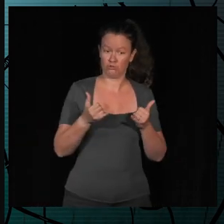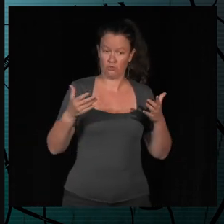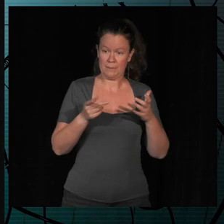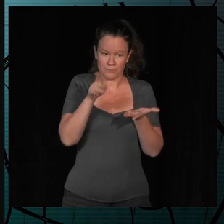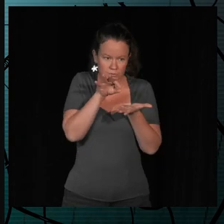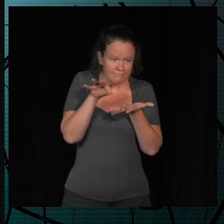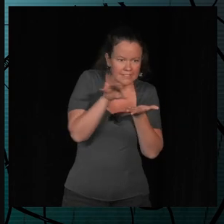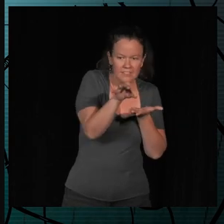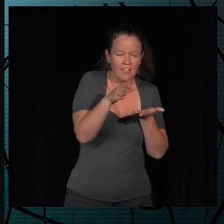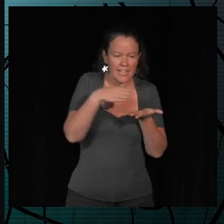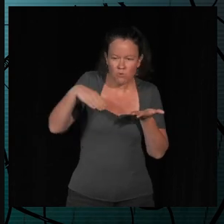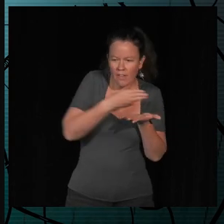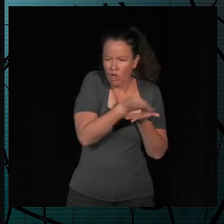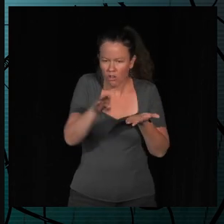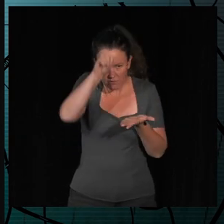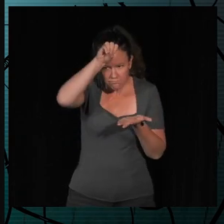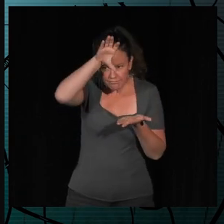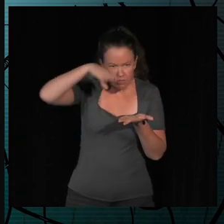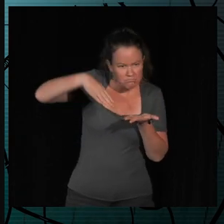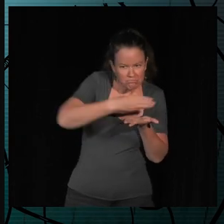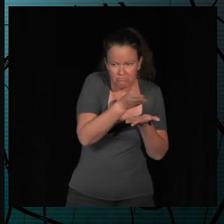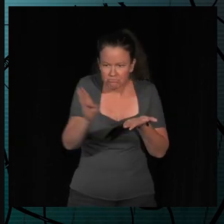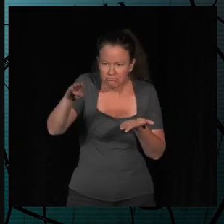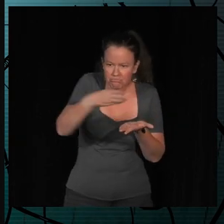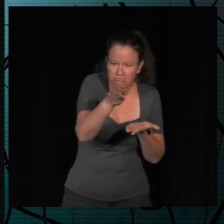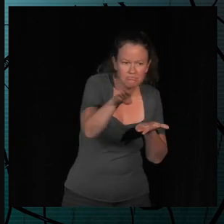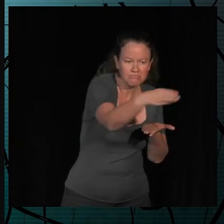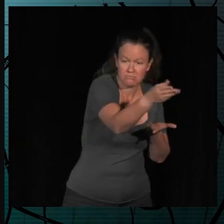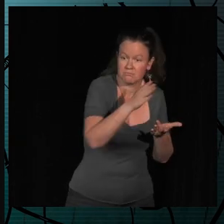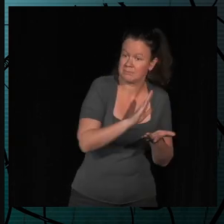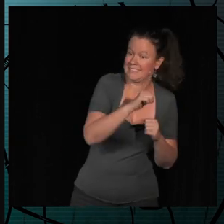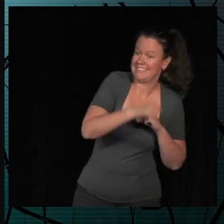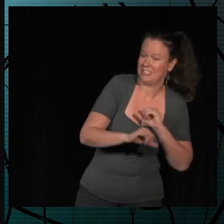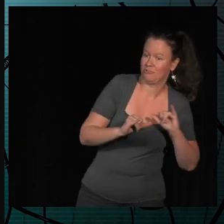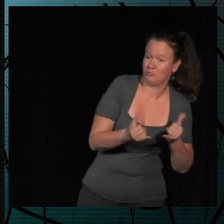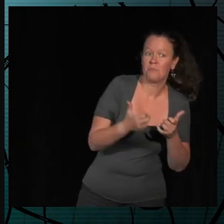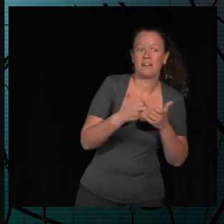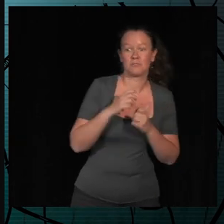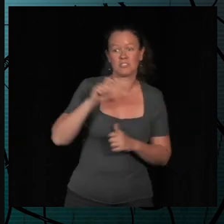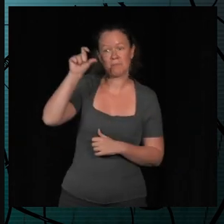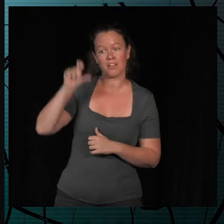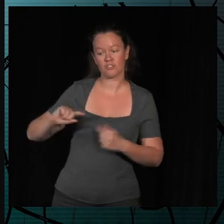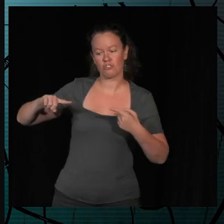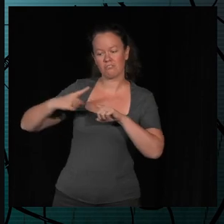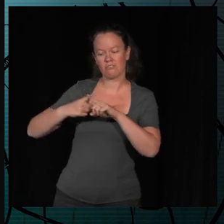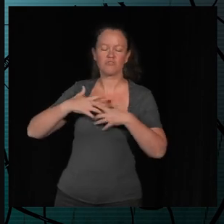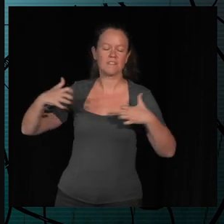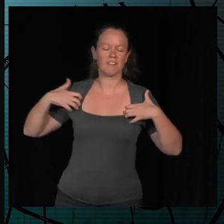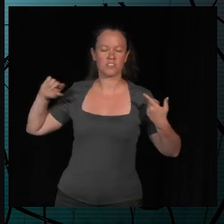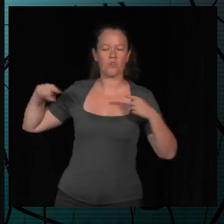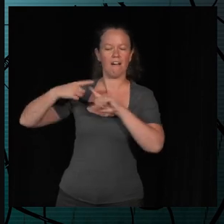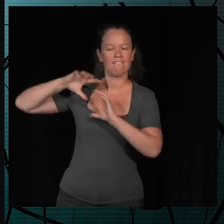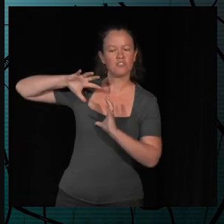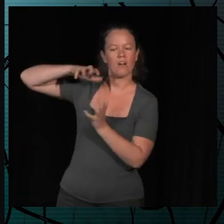qui sont amusés à tracer les frontières des jeux vidéos en réseau ou un jeu vidéo comme World of Warcraft s'arrête-t-il à la